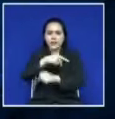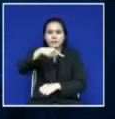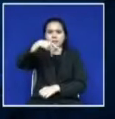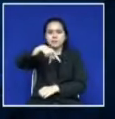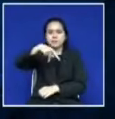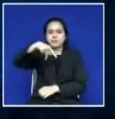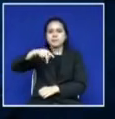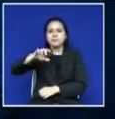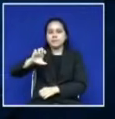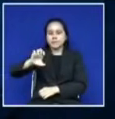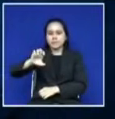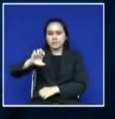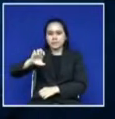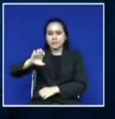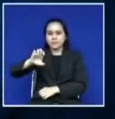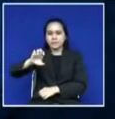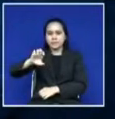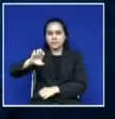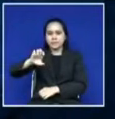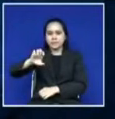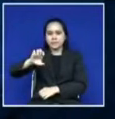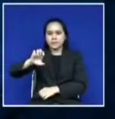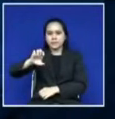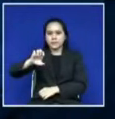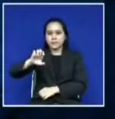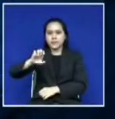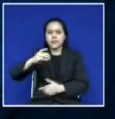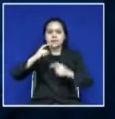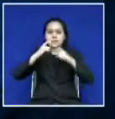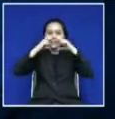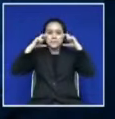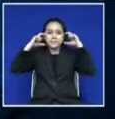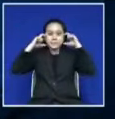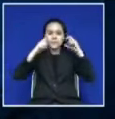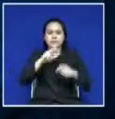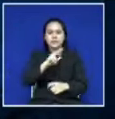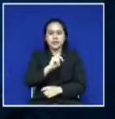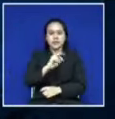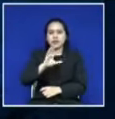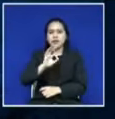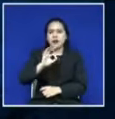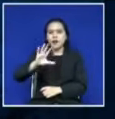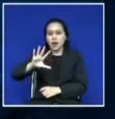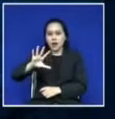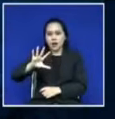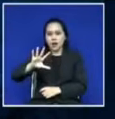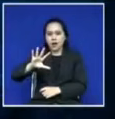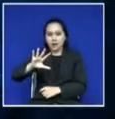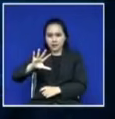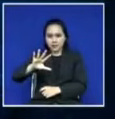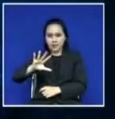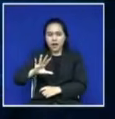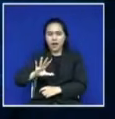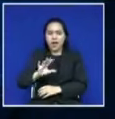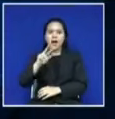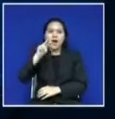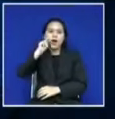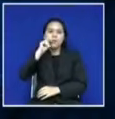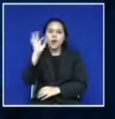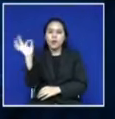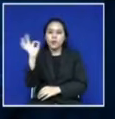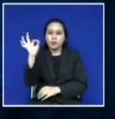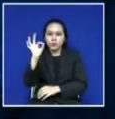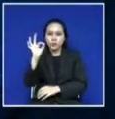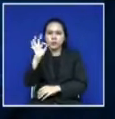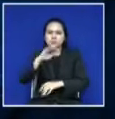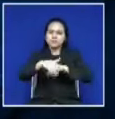ครับหรือว่าเรื่องของ N95 PPE นะครับเรื่องของแอลกอฮอล์นะครับรวมถึง